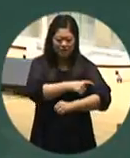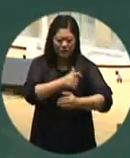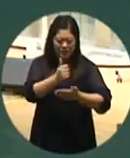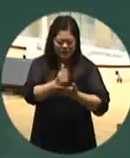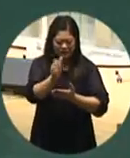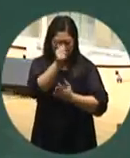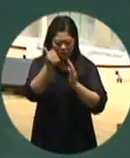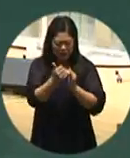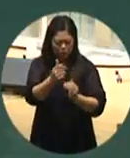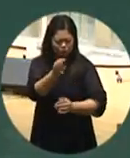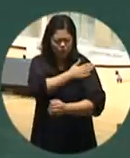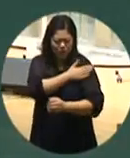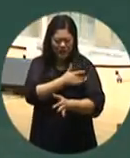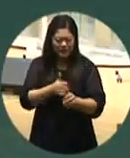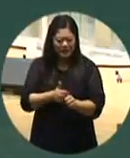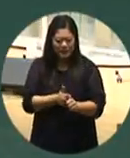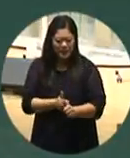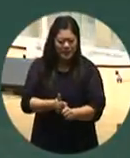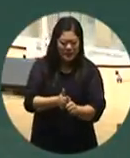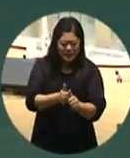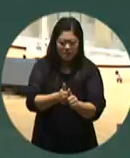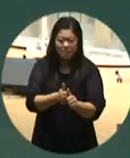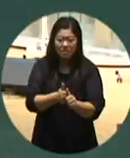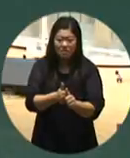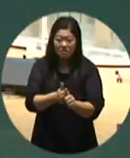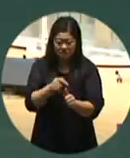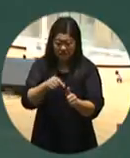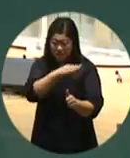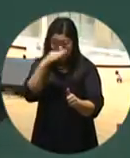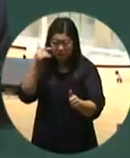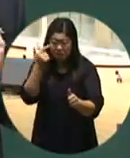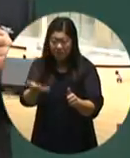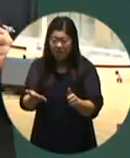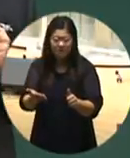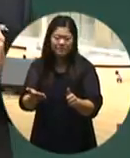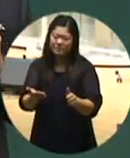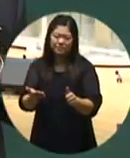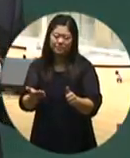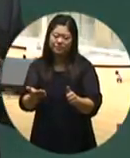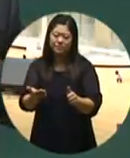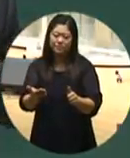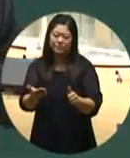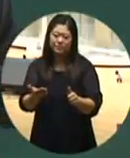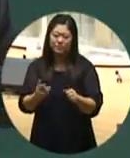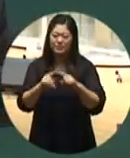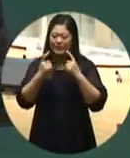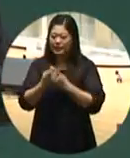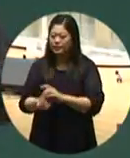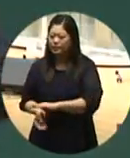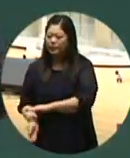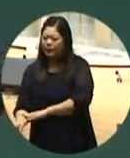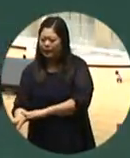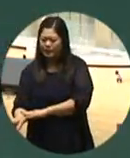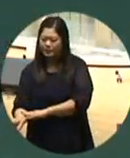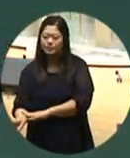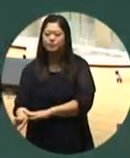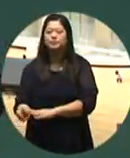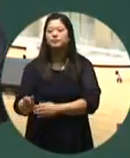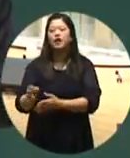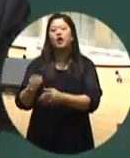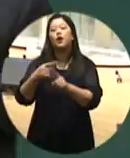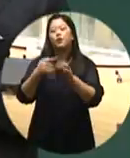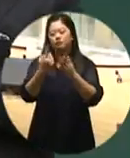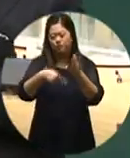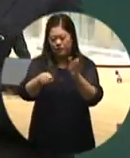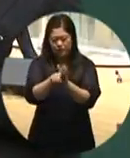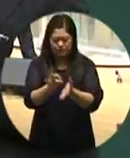members so that he can get some extra money, 아닙니다. Is that right? 그렇죠. No. 교회 헌금하세요. Give your offering to the church. 쓸데없는 하지 마시고. And don't waste your